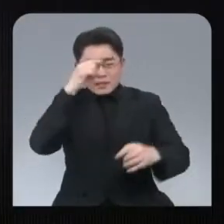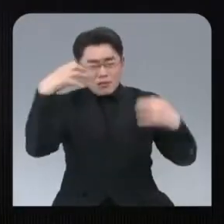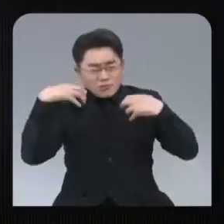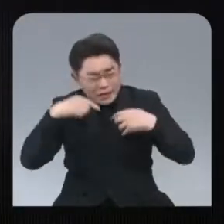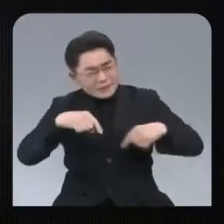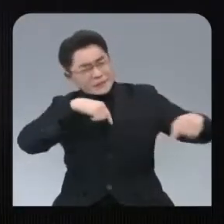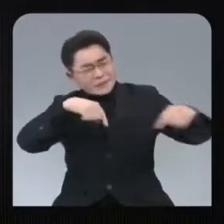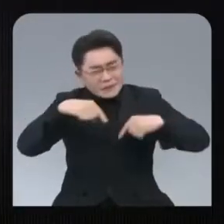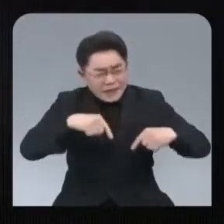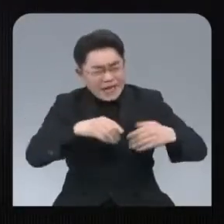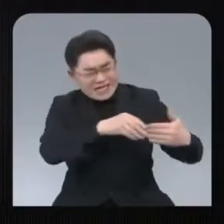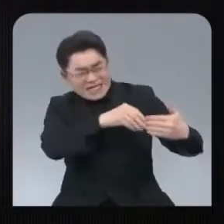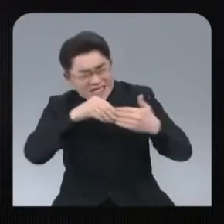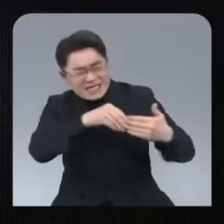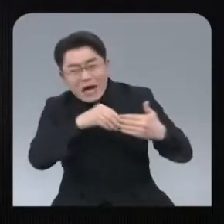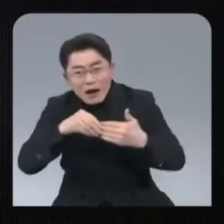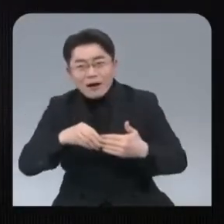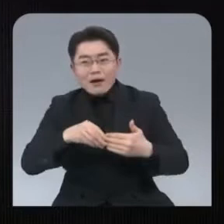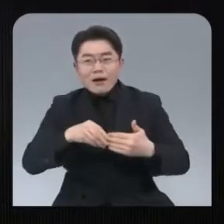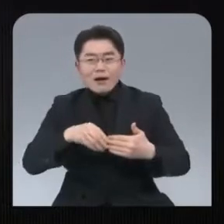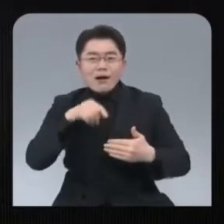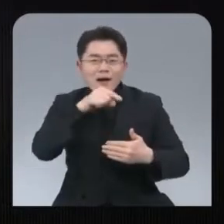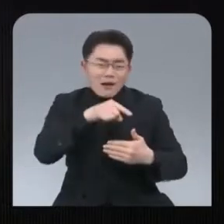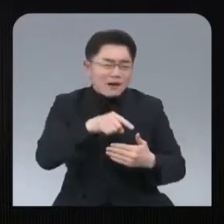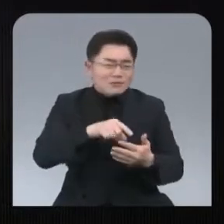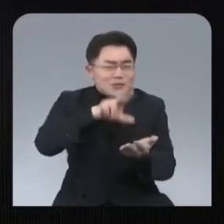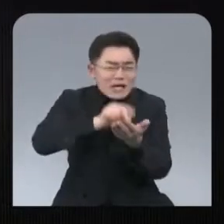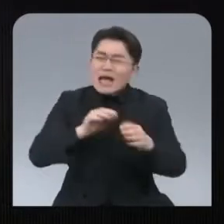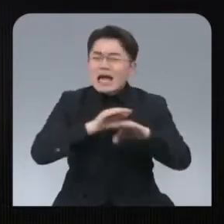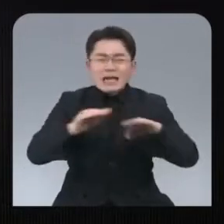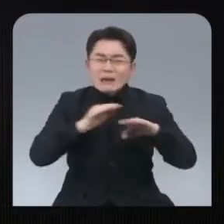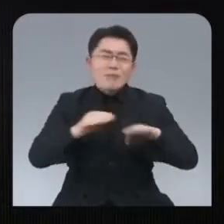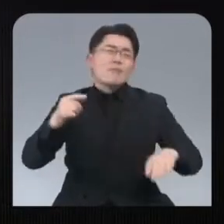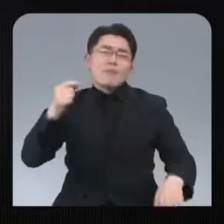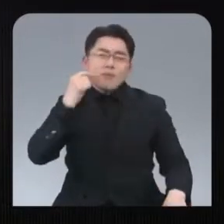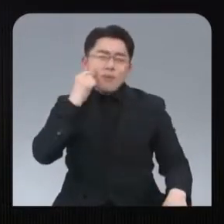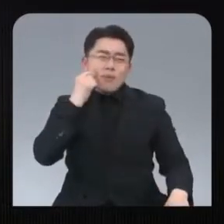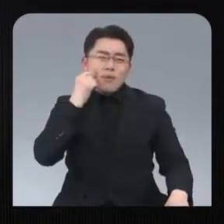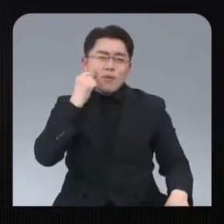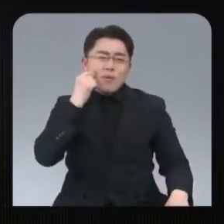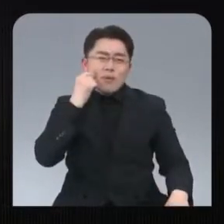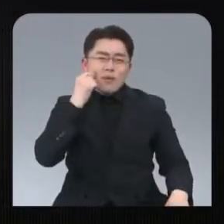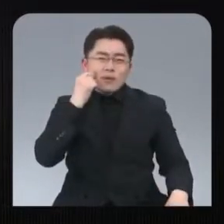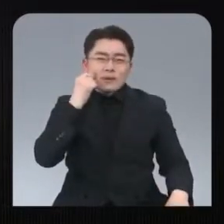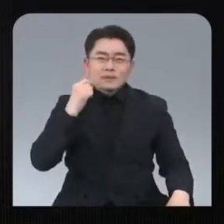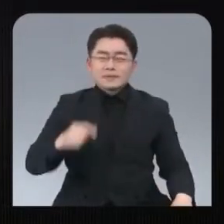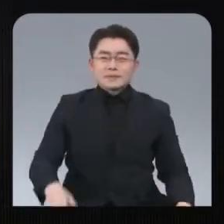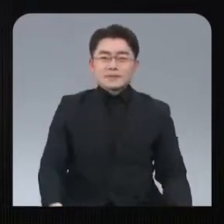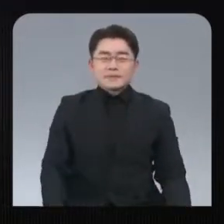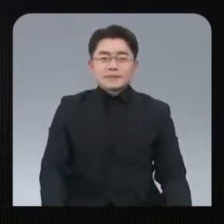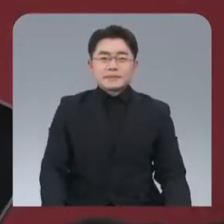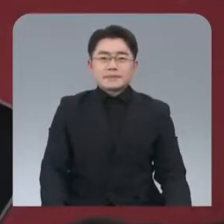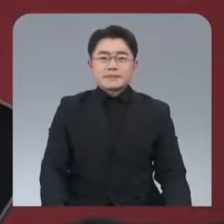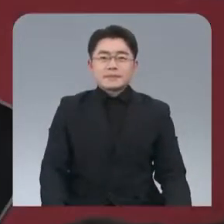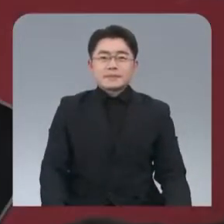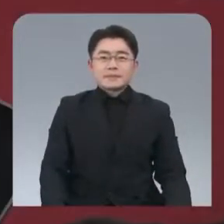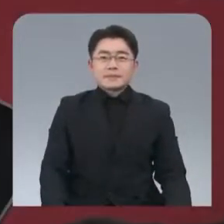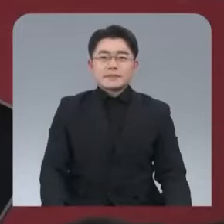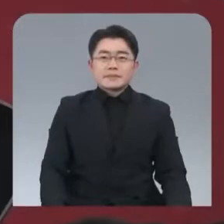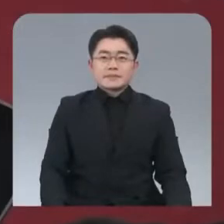지방분권 대책은 문제의 음질을 석별 하지 못해 단편적인 첨 함으로써